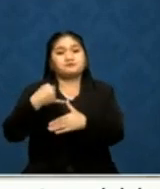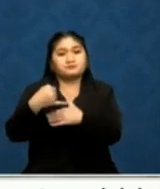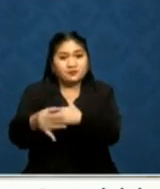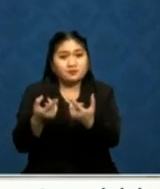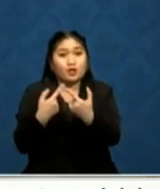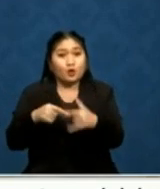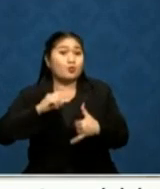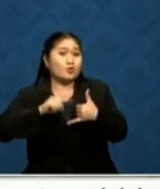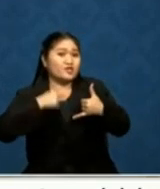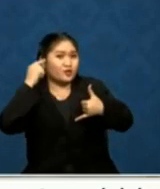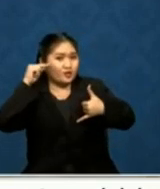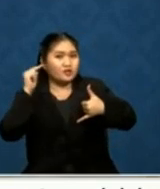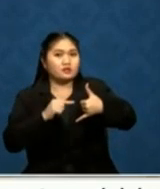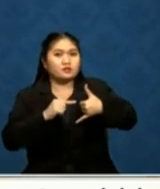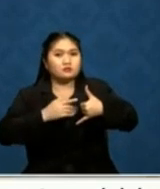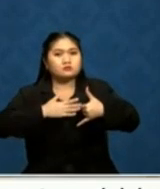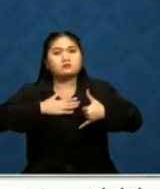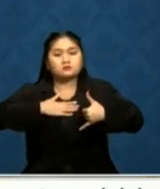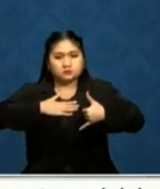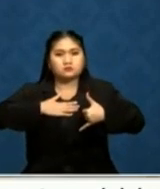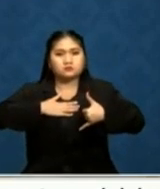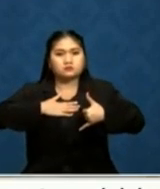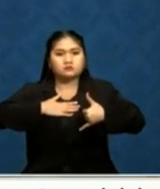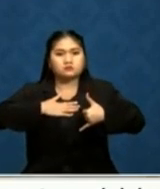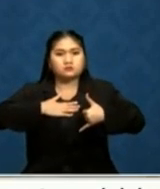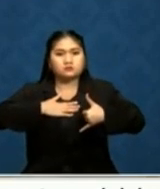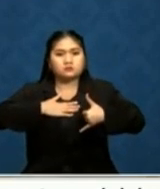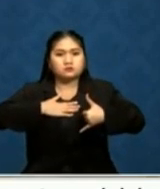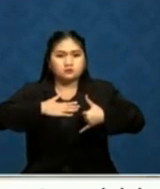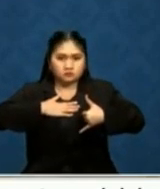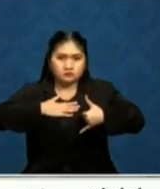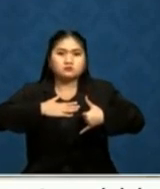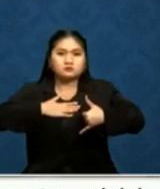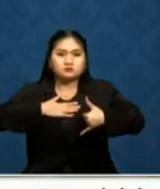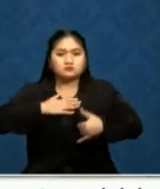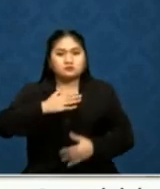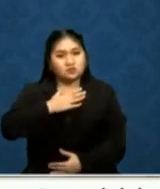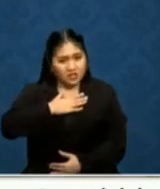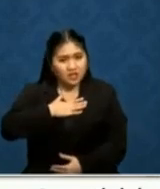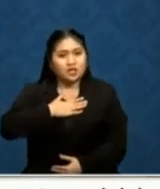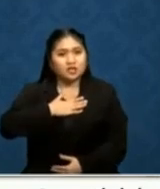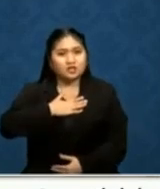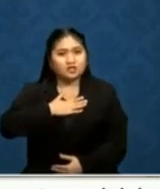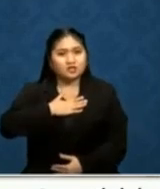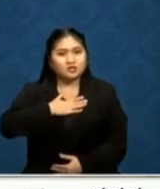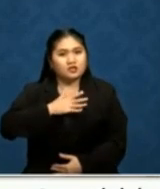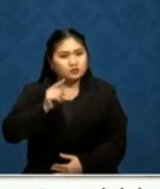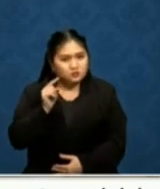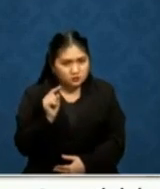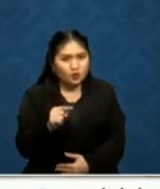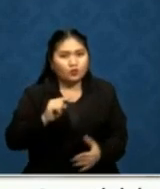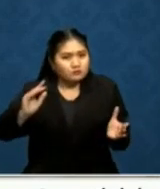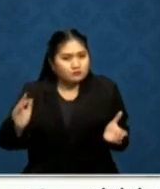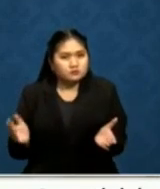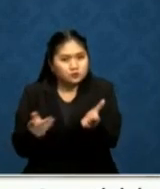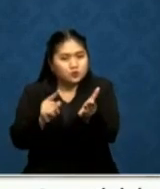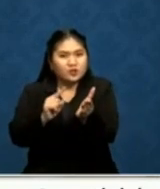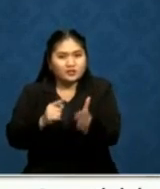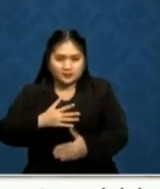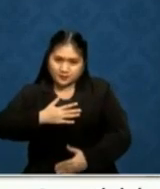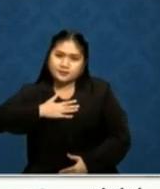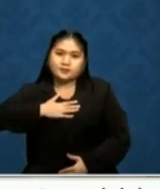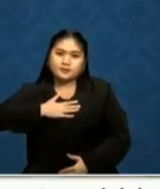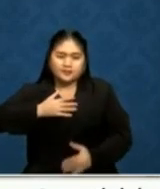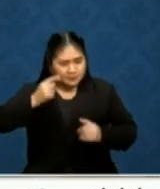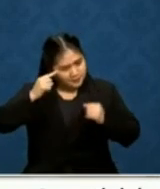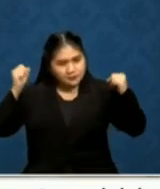ที่อยู่ในเหตุการณ์ที่ดิฉันเพิ่งเล่าไปคือตัวดิฉันเองเหตุการณ์นี้นะคะเป็นหนึ่งในปัจจัยกระตุ้นที่ทำให้ดิฉัน